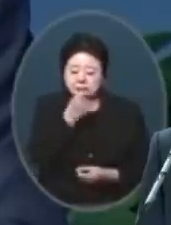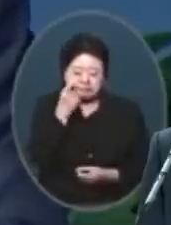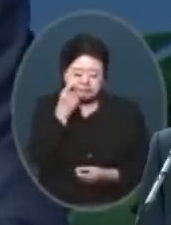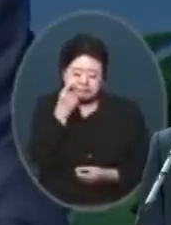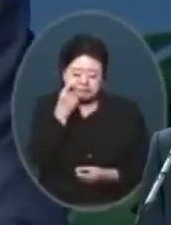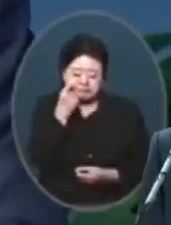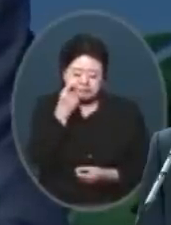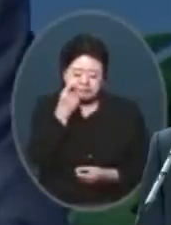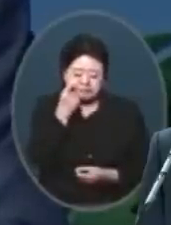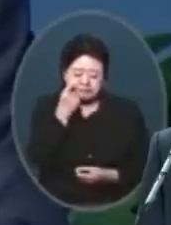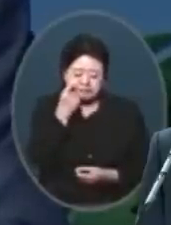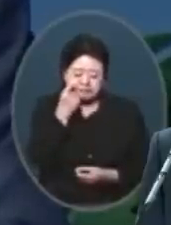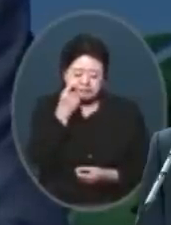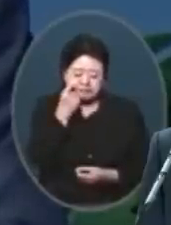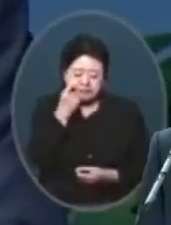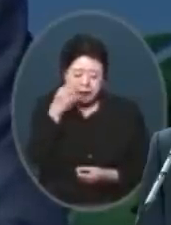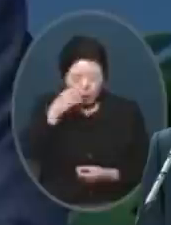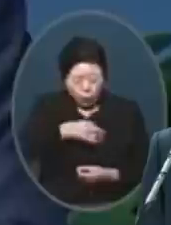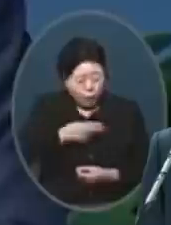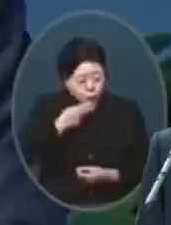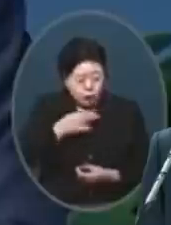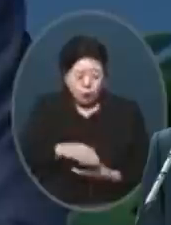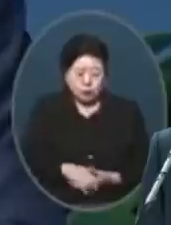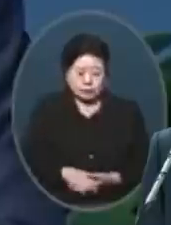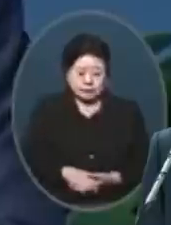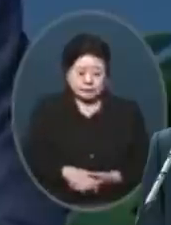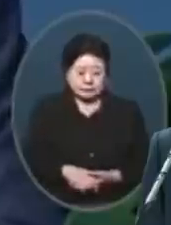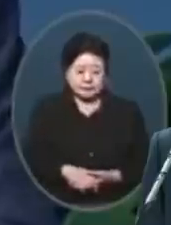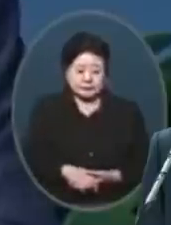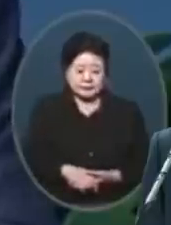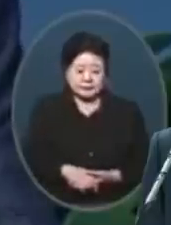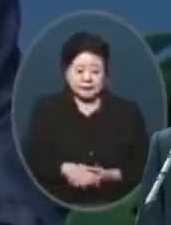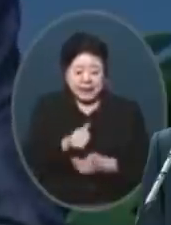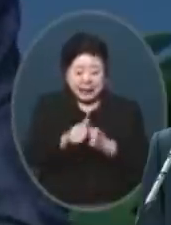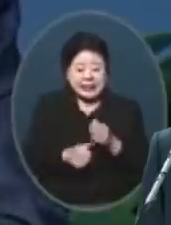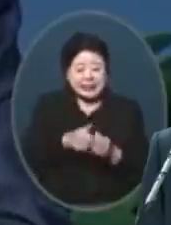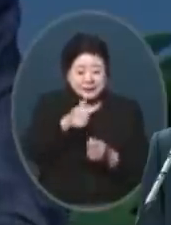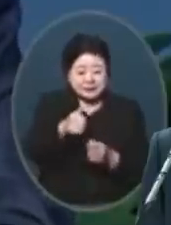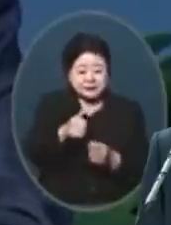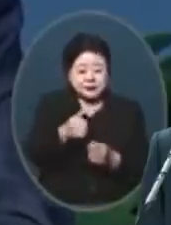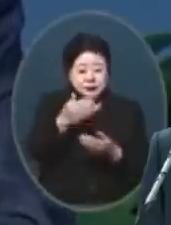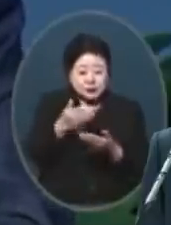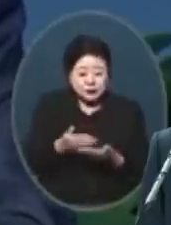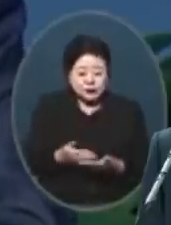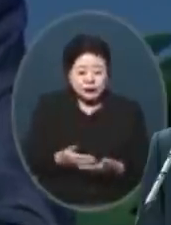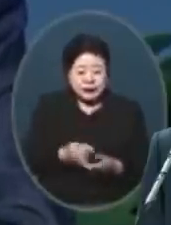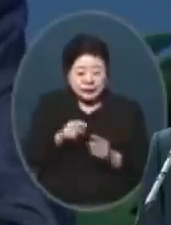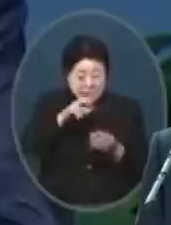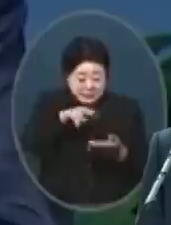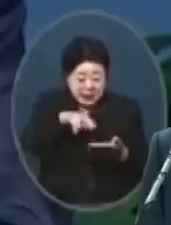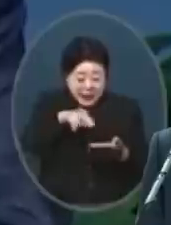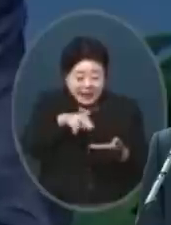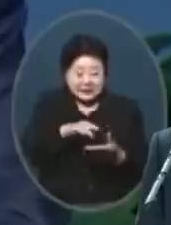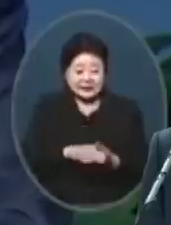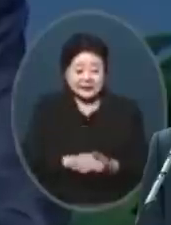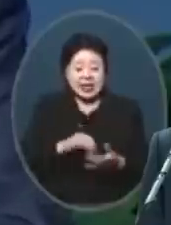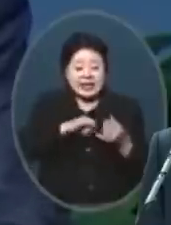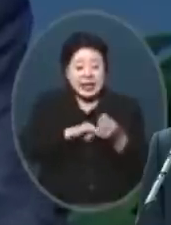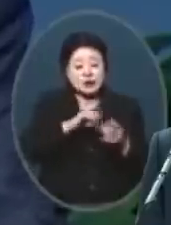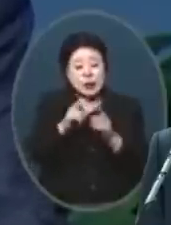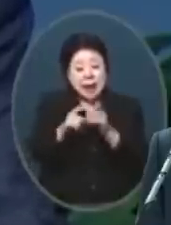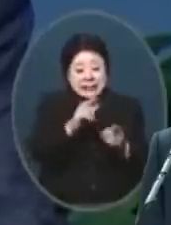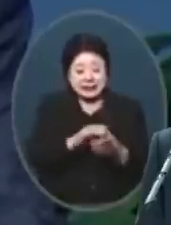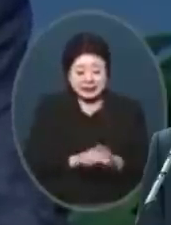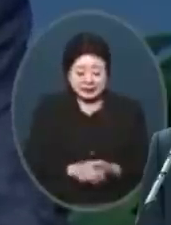있으면 소용이 없습니다. 하나님 주시는 이 성경의 약속의